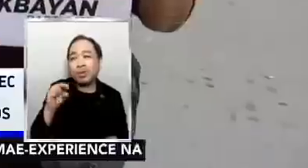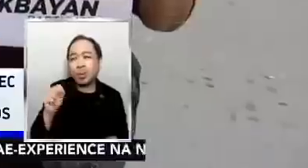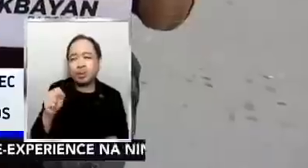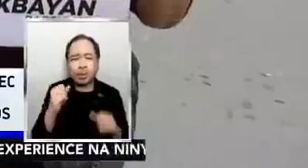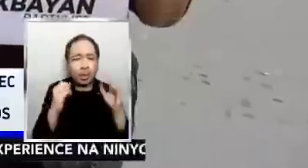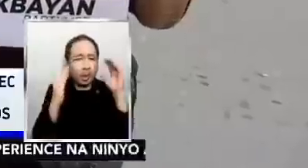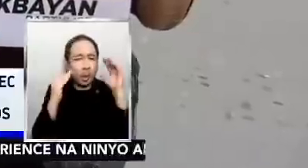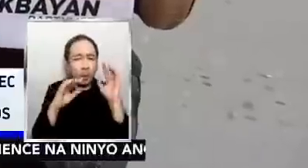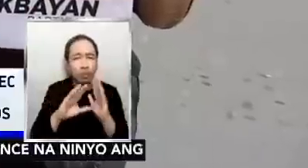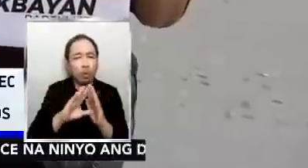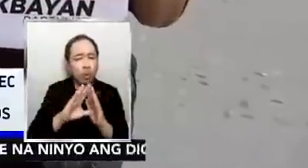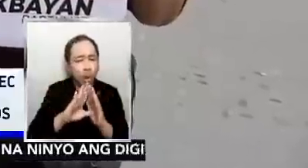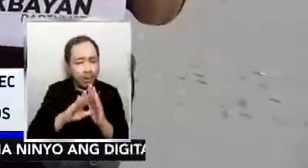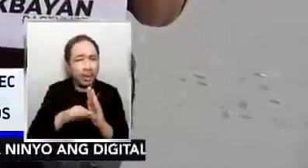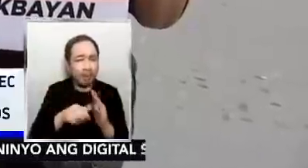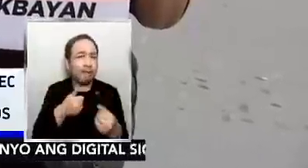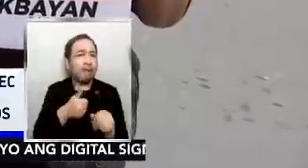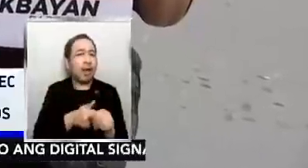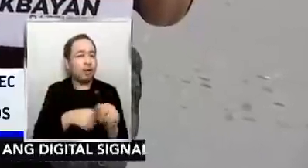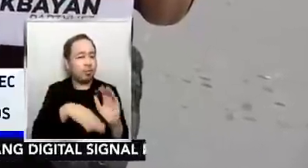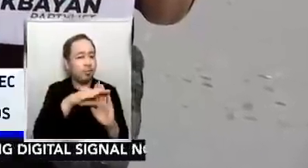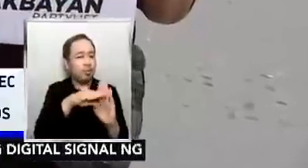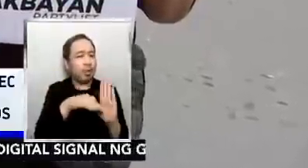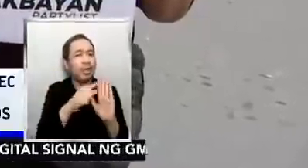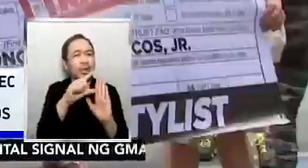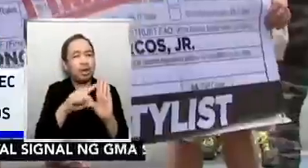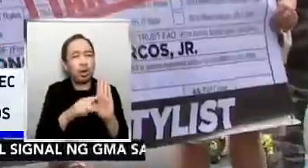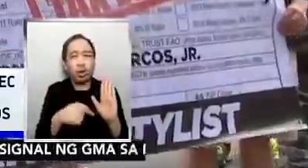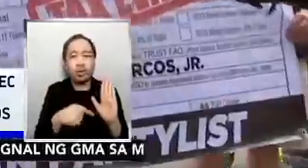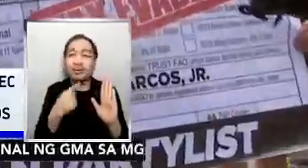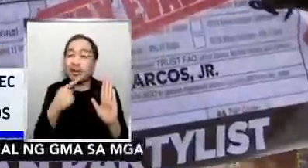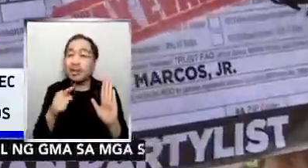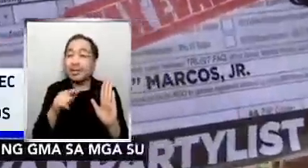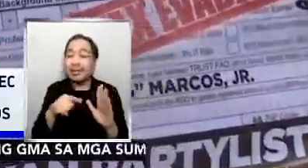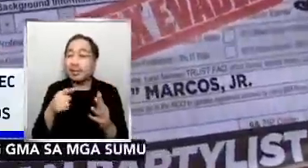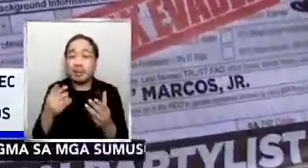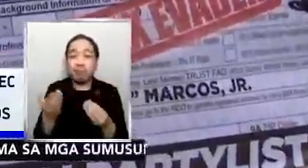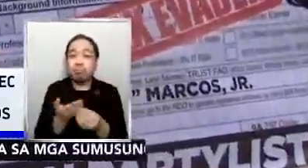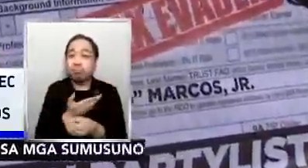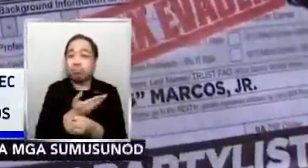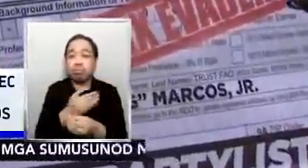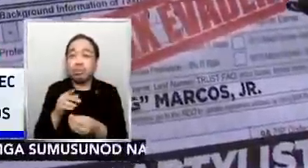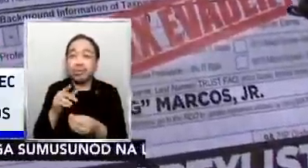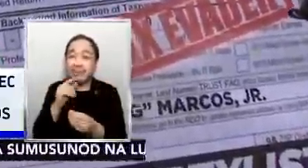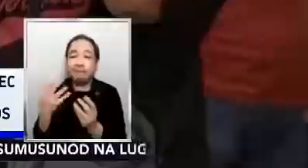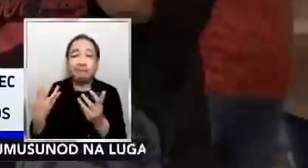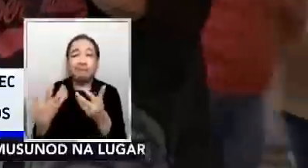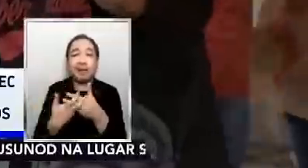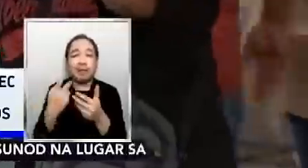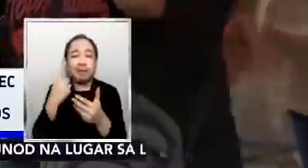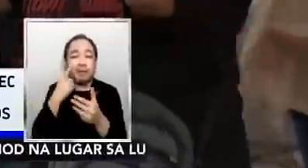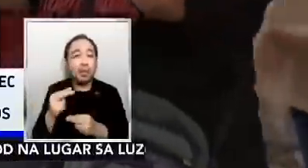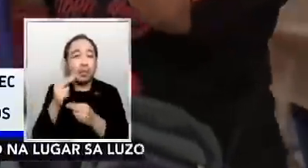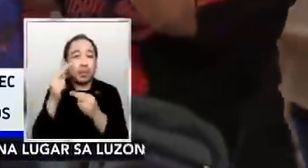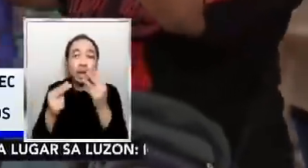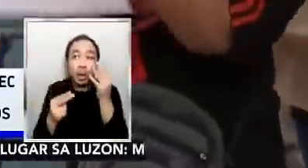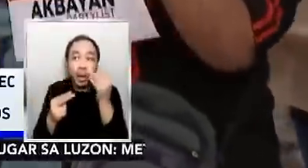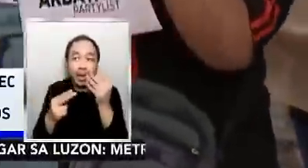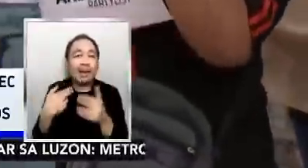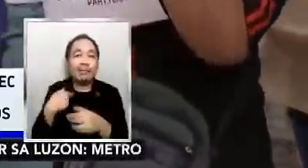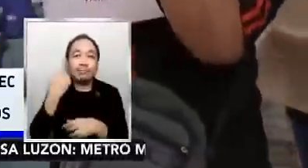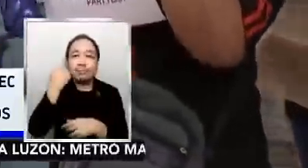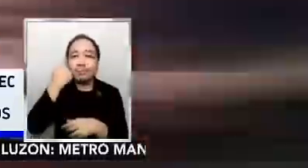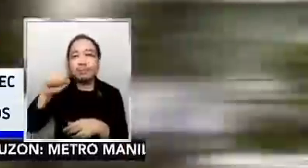batas. Nakasaad sa petisyon na hindi kwalipikado si Marcos tumakbo sa eleksyon dahil na-convict siya ng paglabag sa National